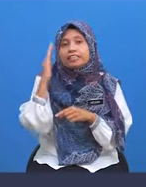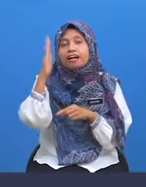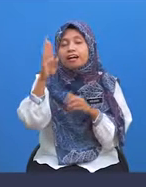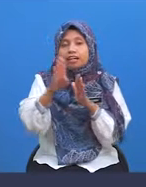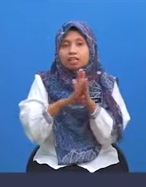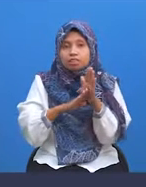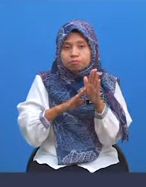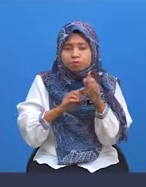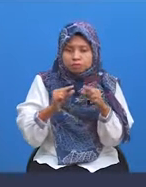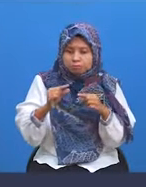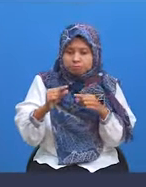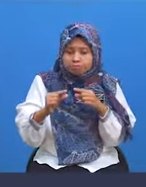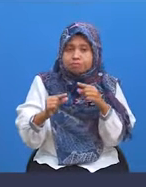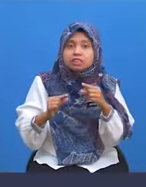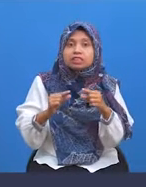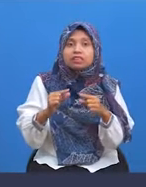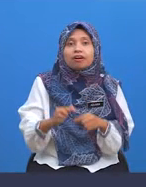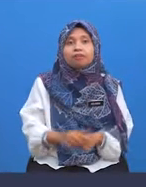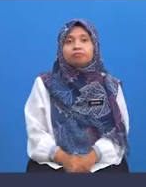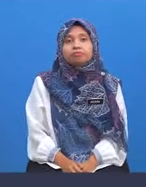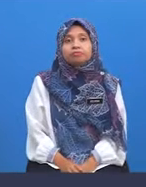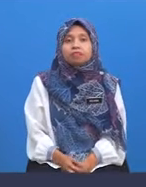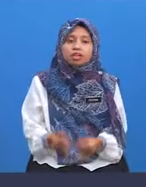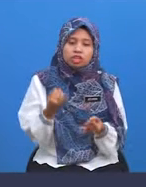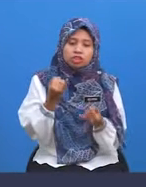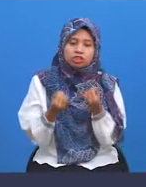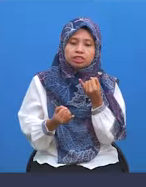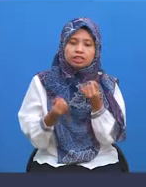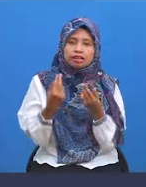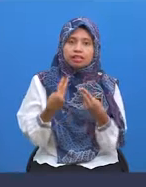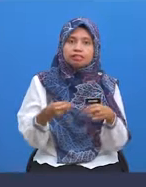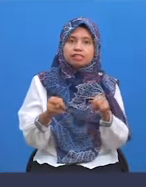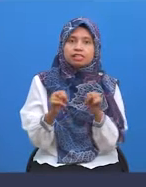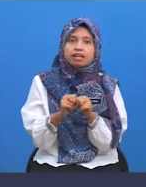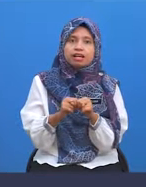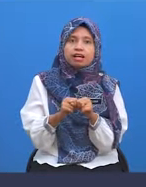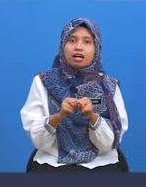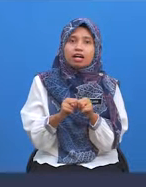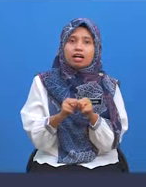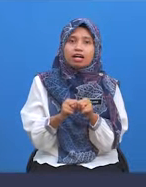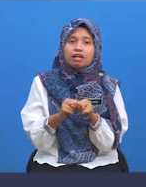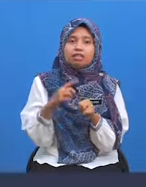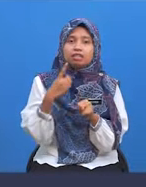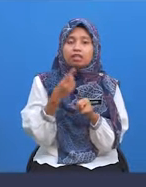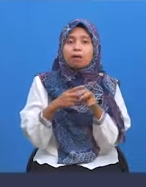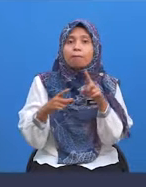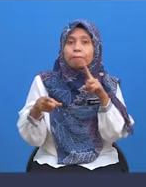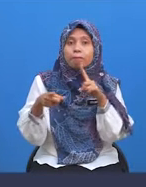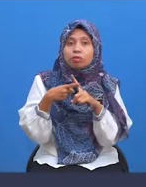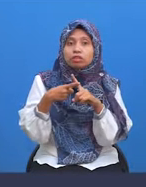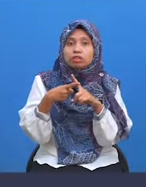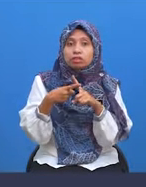akan bergerak. Jika nilai C kita positif, maka graf kita akan bergerak ke atas.